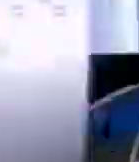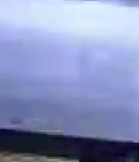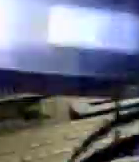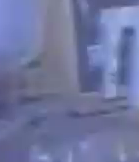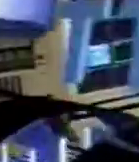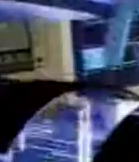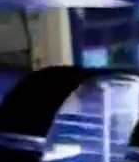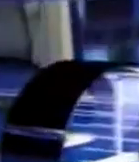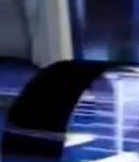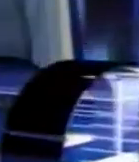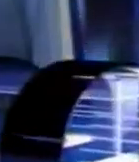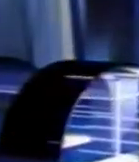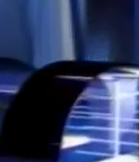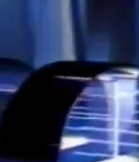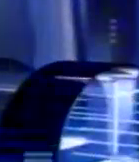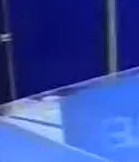Музика